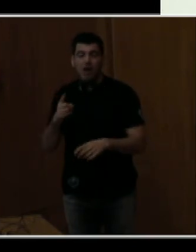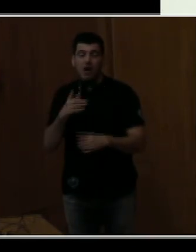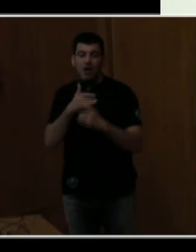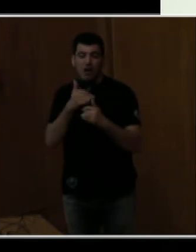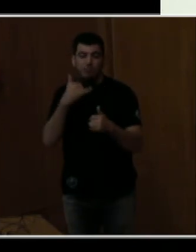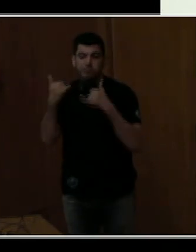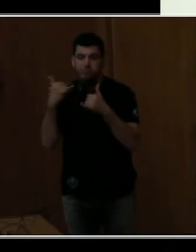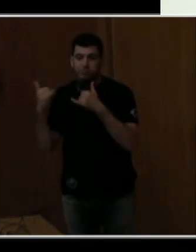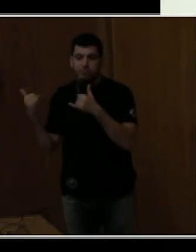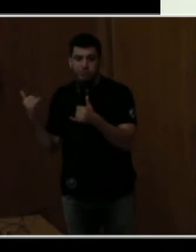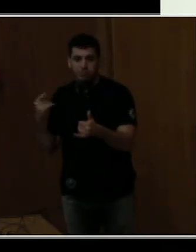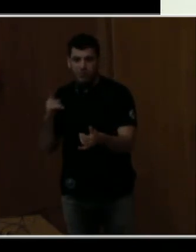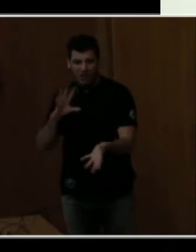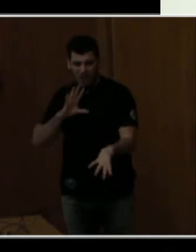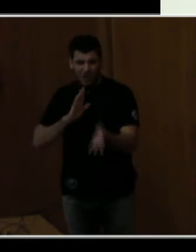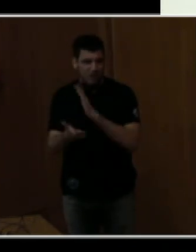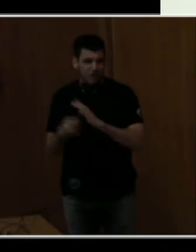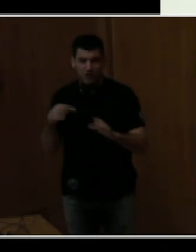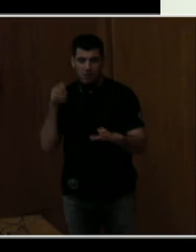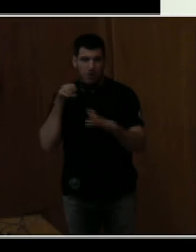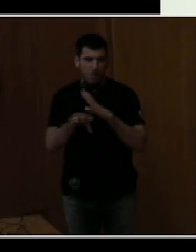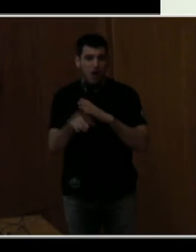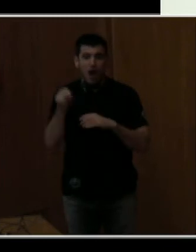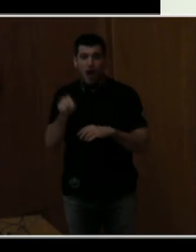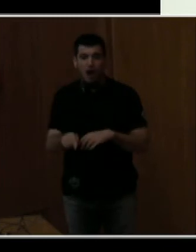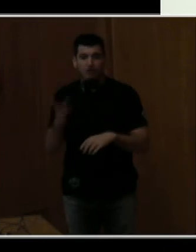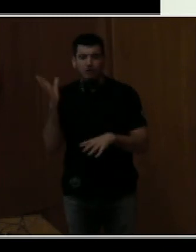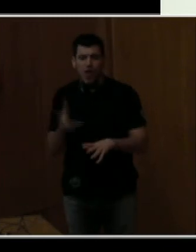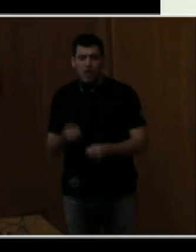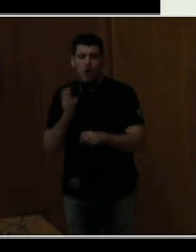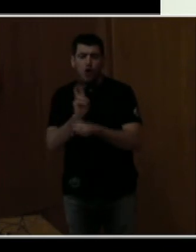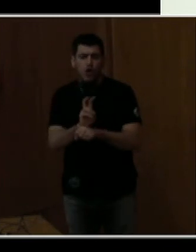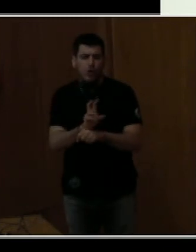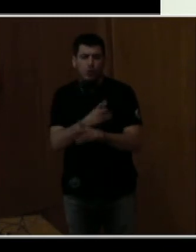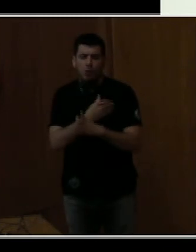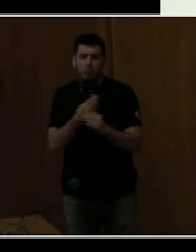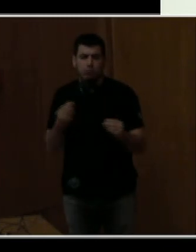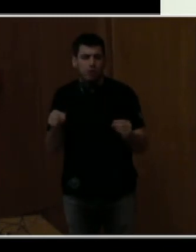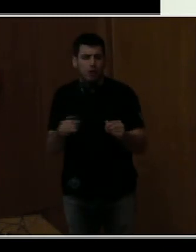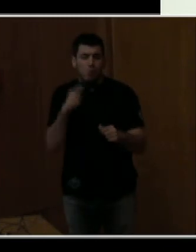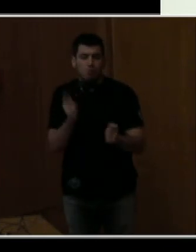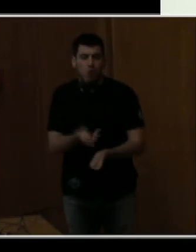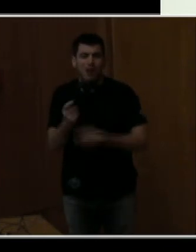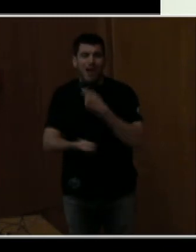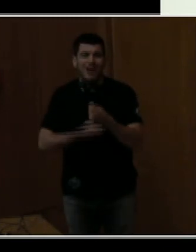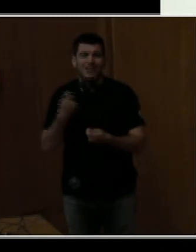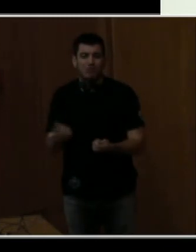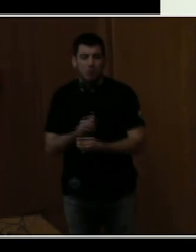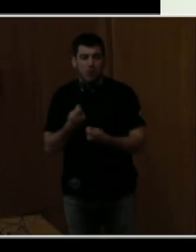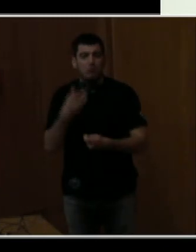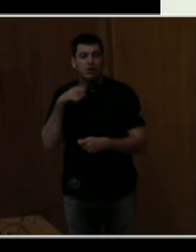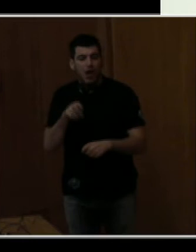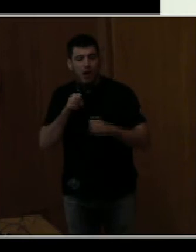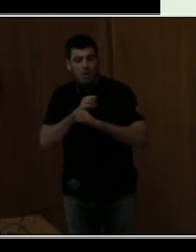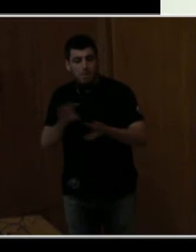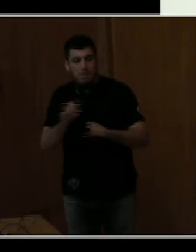συμβαίνει γιατί οι οπτικές είναι σε ένα τεράστιο ευρωζώνης, δηλαδή μια πάρα πολύ μεγάλη χωρητικότητα που μπορούμε να χρησιμοποιήσουμε για να μεταδώσουμε